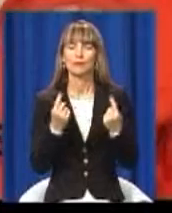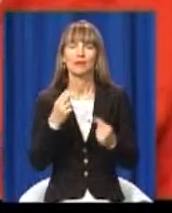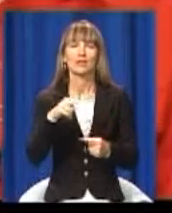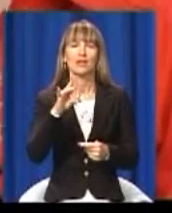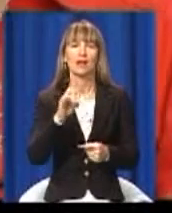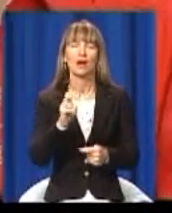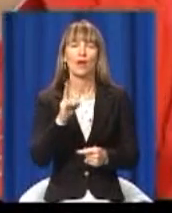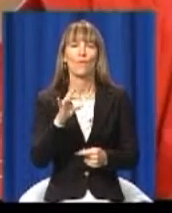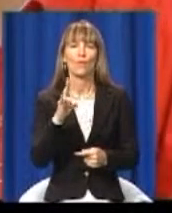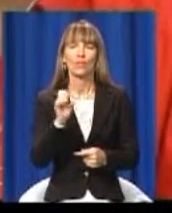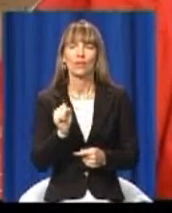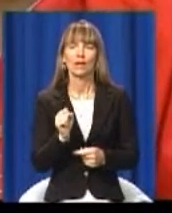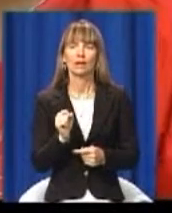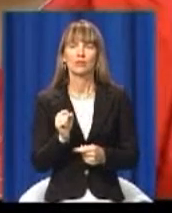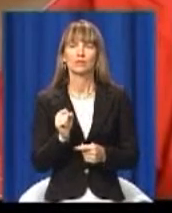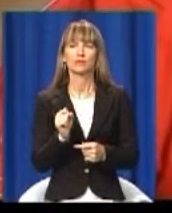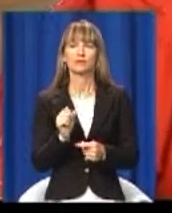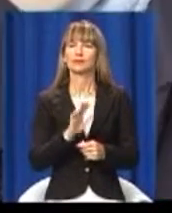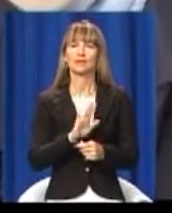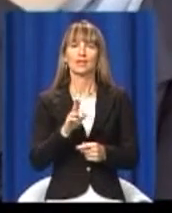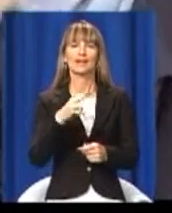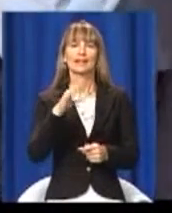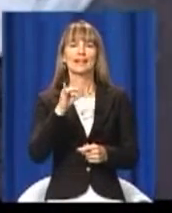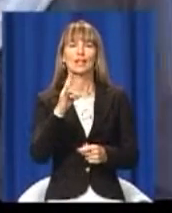дракона. Это динозавра.